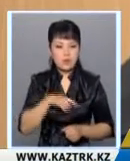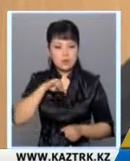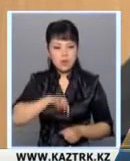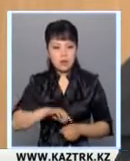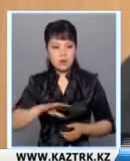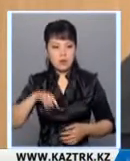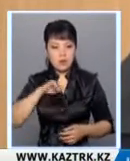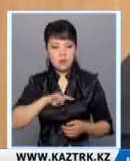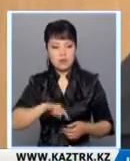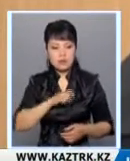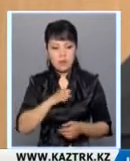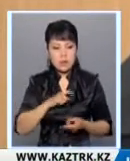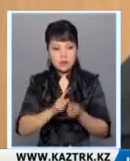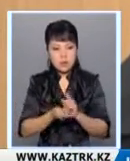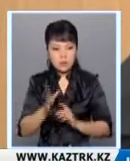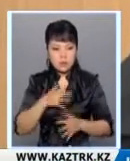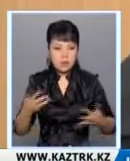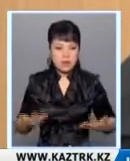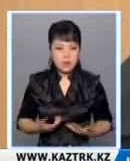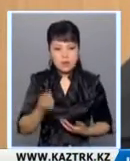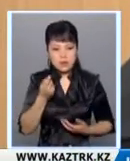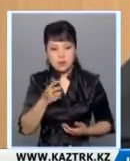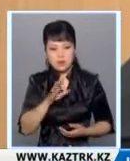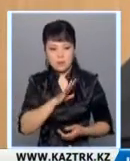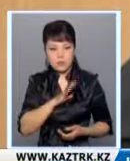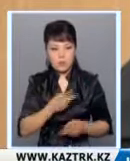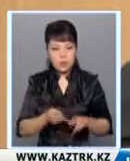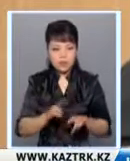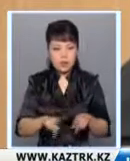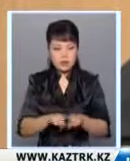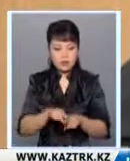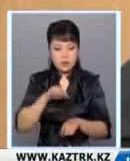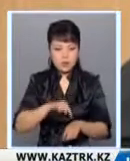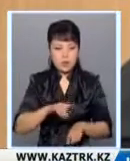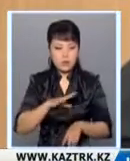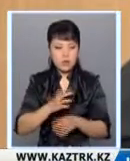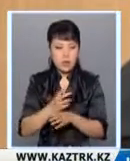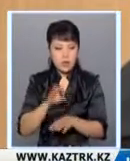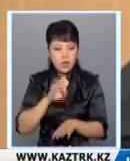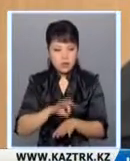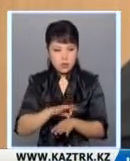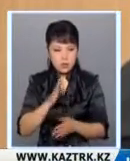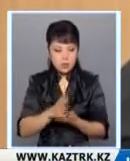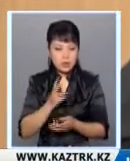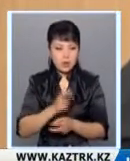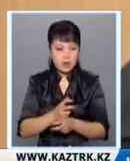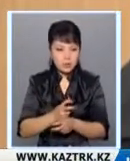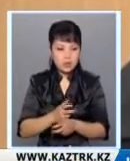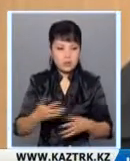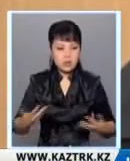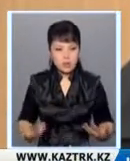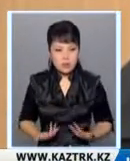салдарынан салқындап қалған ба, осы тұла бойының барлығы, мына буын-буын бәрі сырғырап салқын